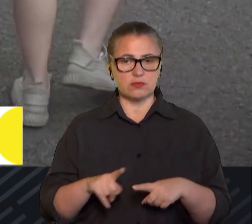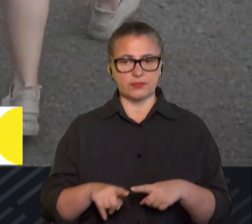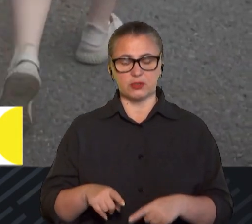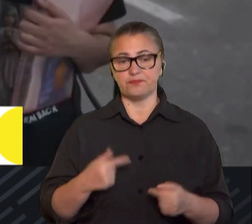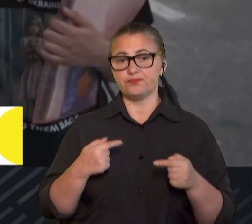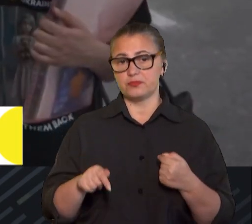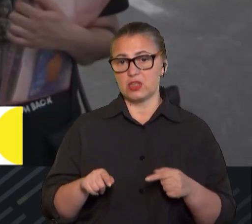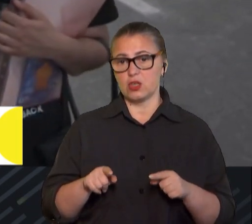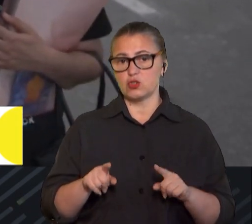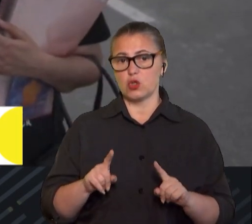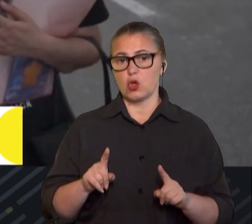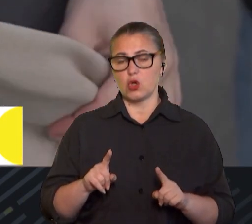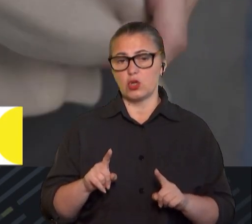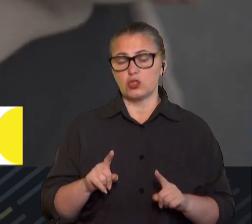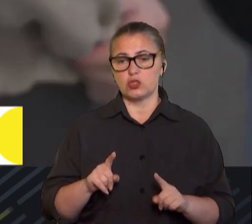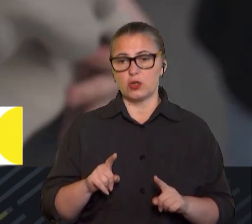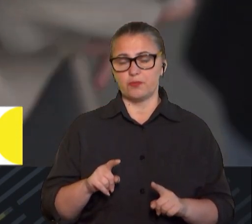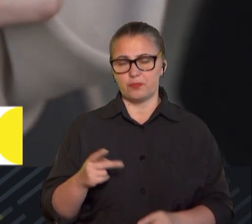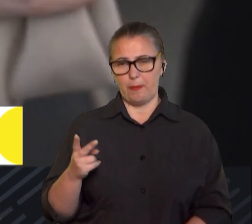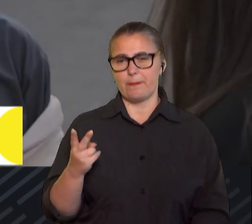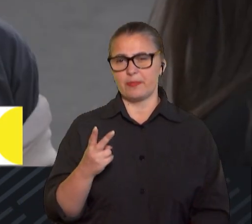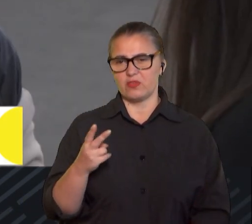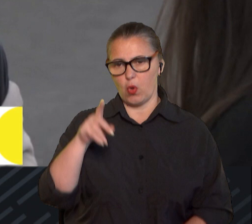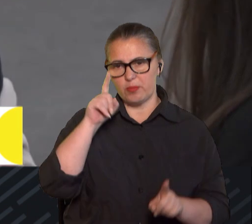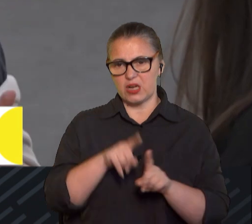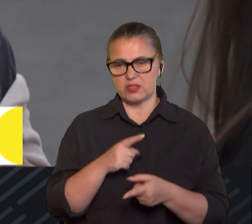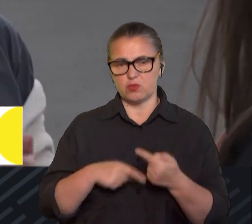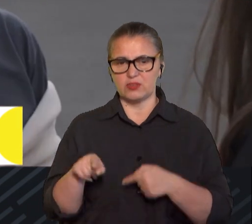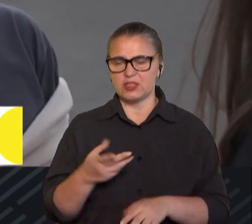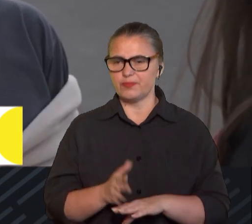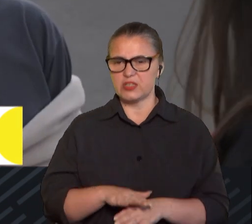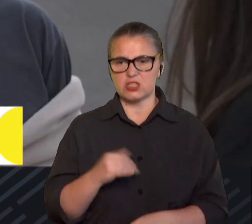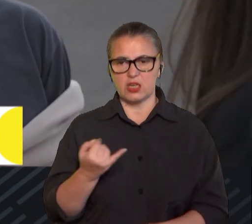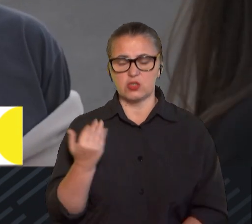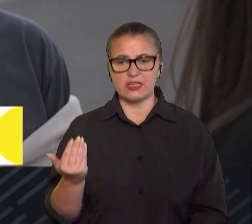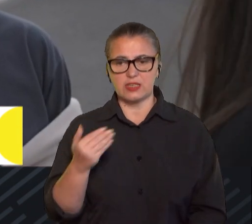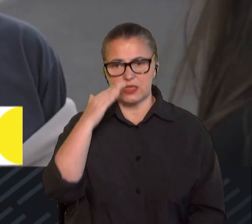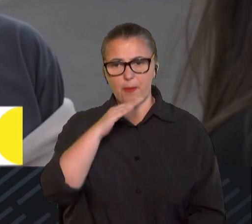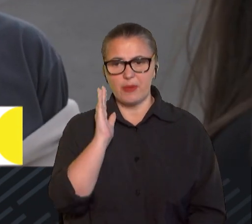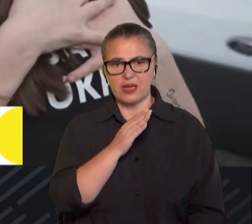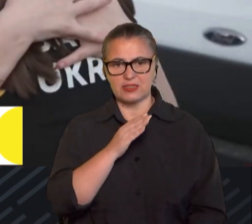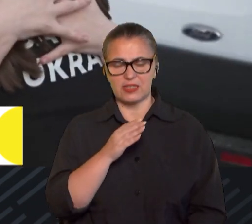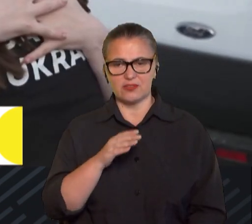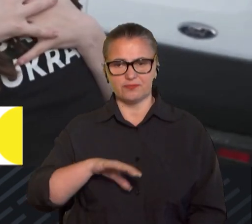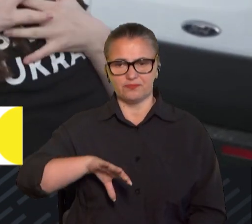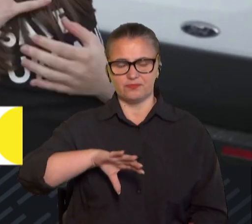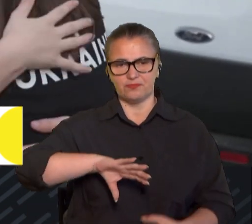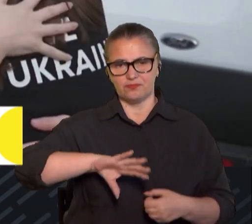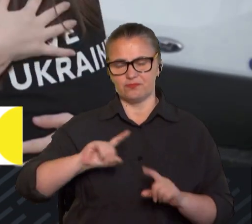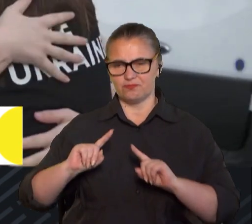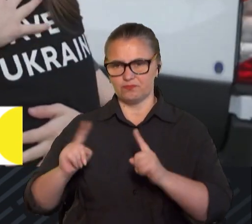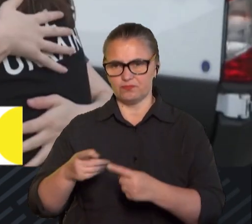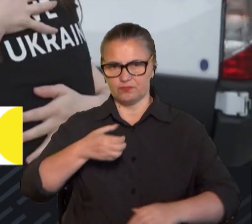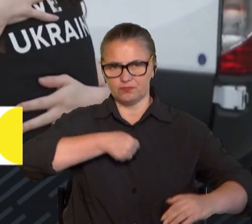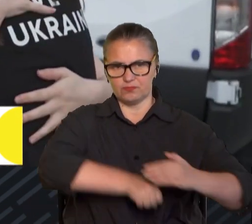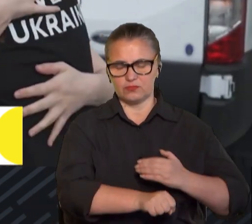інше, ще 2 братів ми повернули, і там дуже тяжка історія. Їхніх батьків забрали на підвал, як то кажуть ФСБшники,